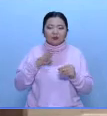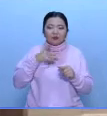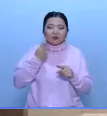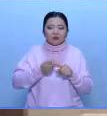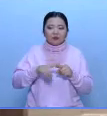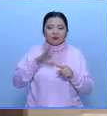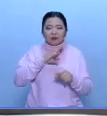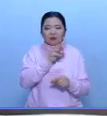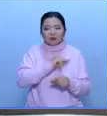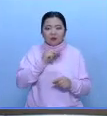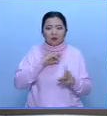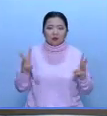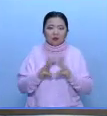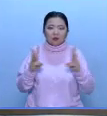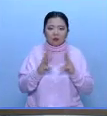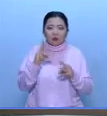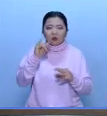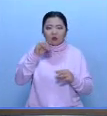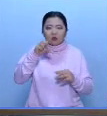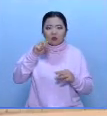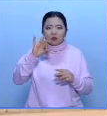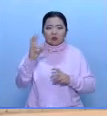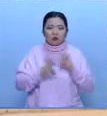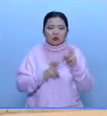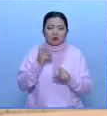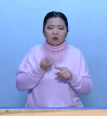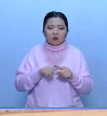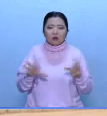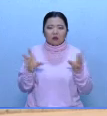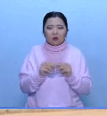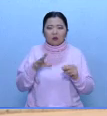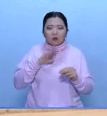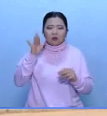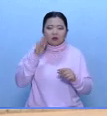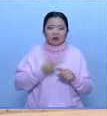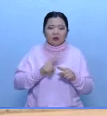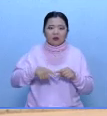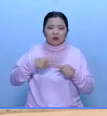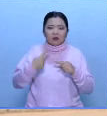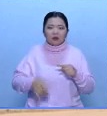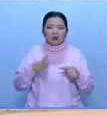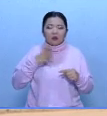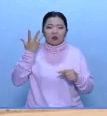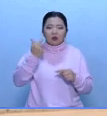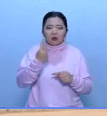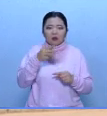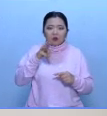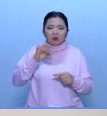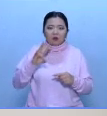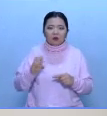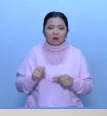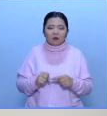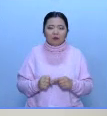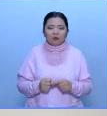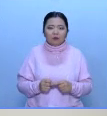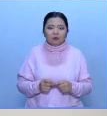жұмыс араластыру қысу учаскесінде де жүргізілді. Жалпы жылына ластаушы заттардың көлемі 3,8 тоннаға азайған. Как